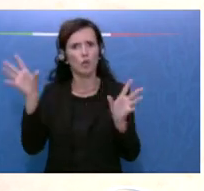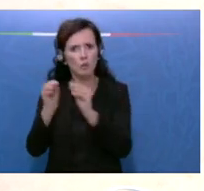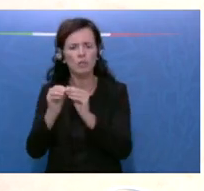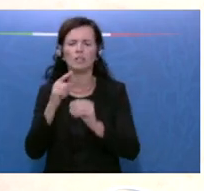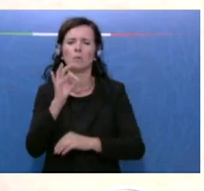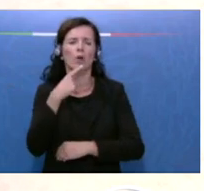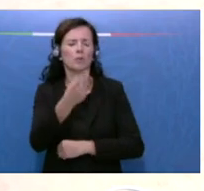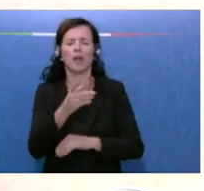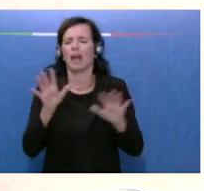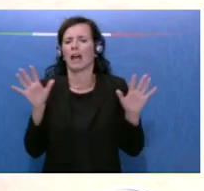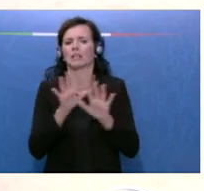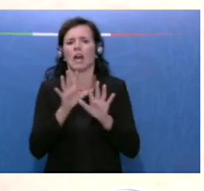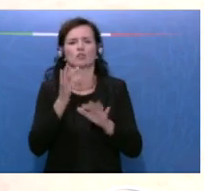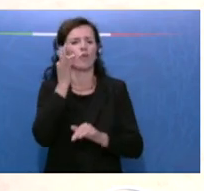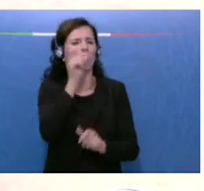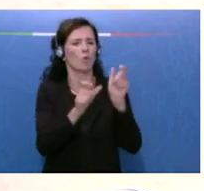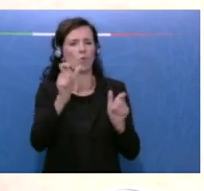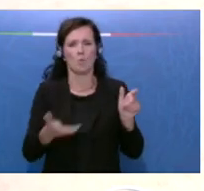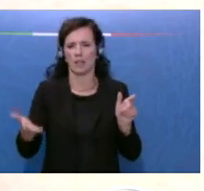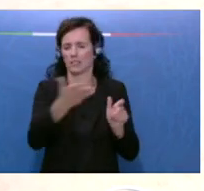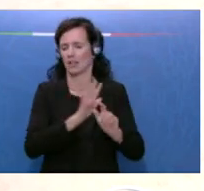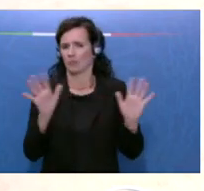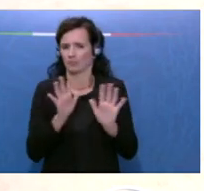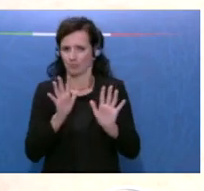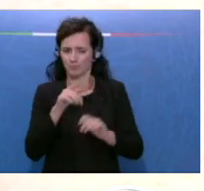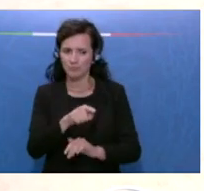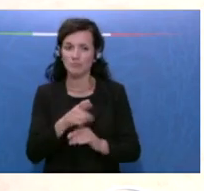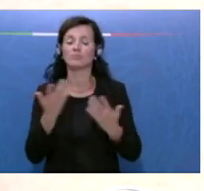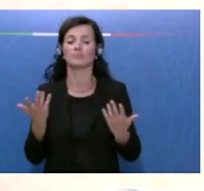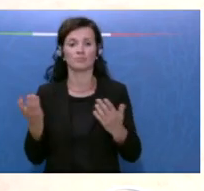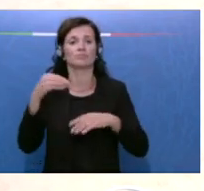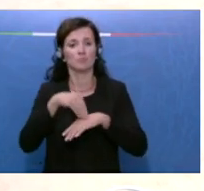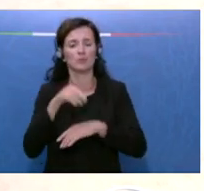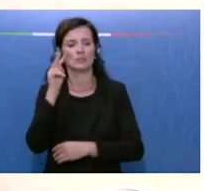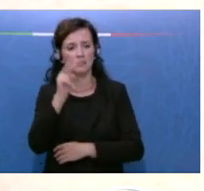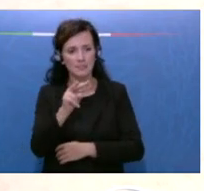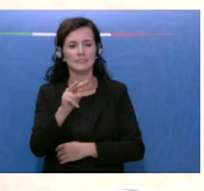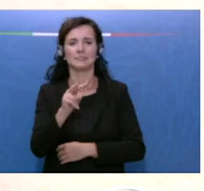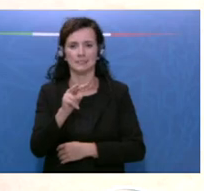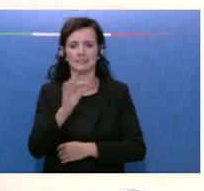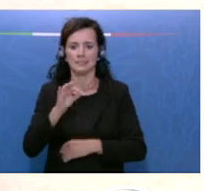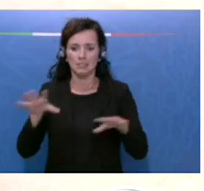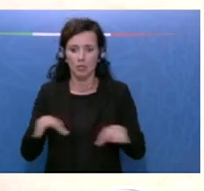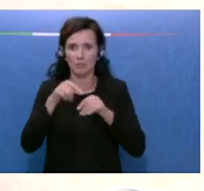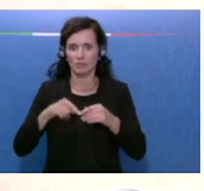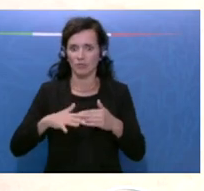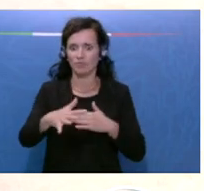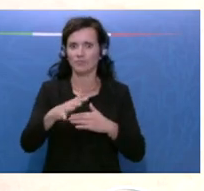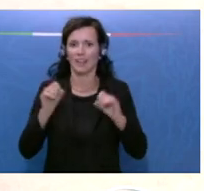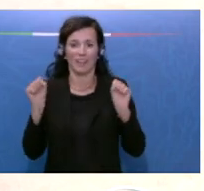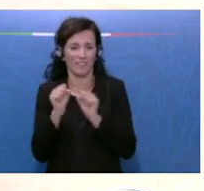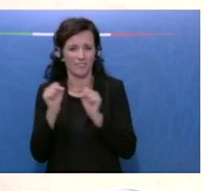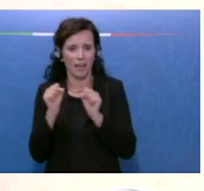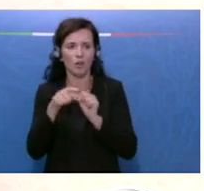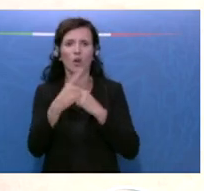umanitaria e hanno anche notato come con l'avvicinarsi dell'inverno la situazione stia